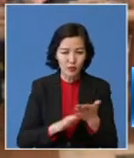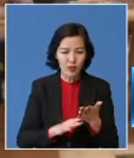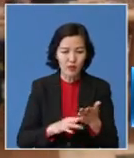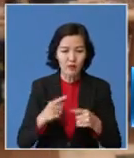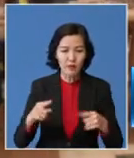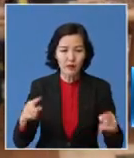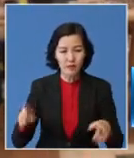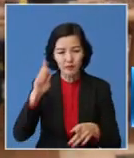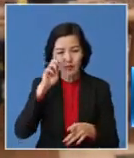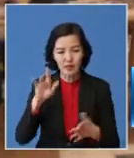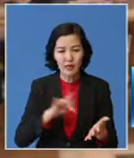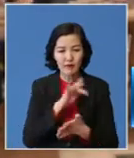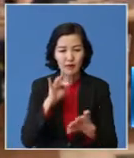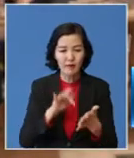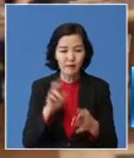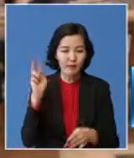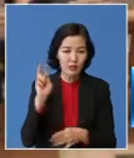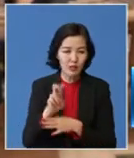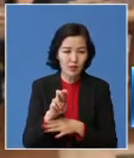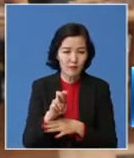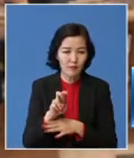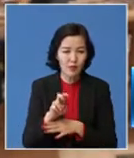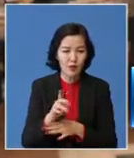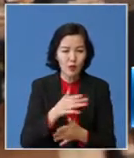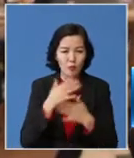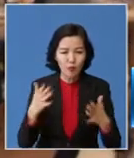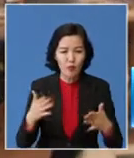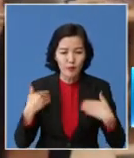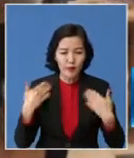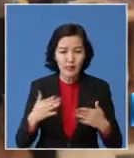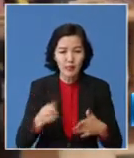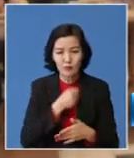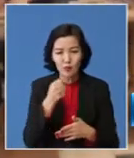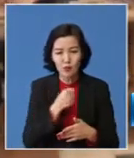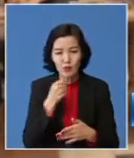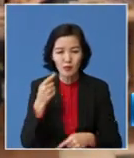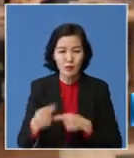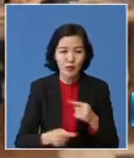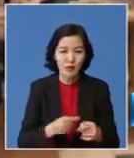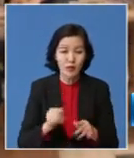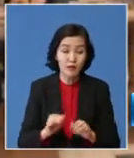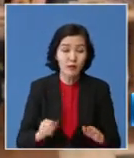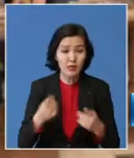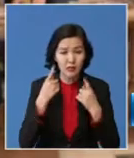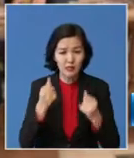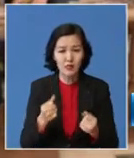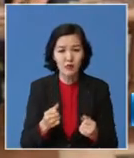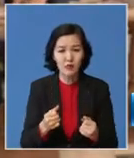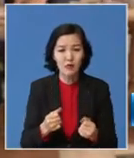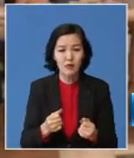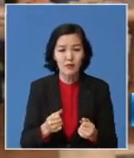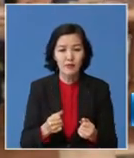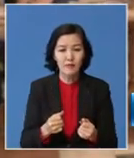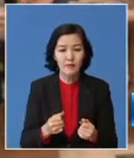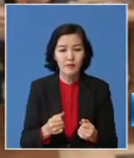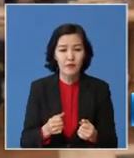странам, посвящены как раз таки тому, чтобы более-менее показать взрослому поколению, потому что дети и так знают, да даже и детям зачастую